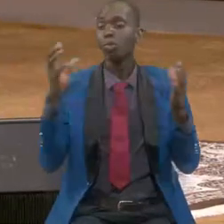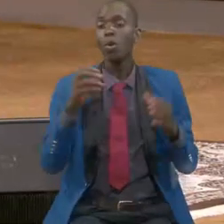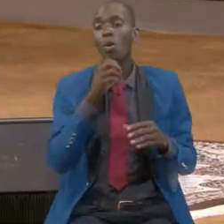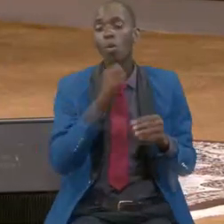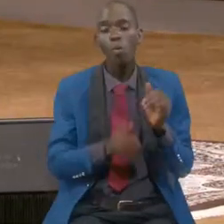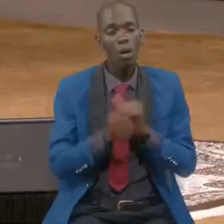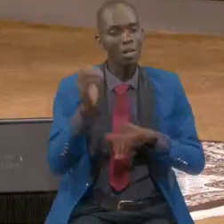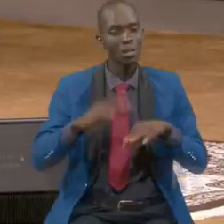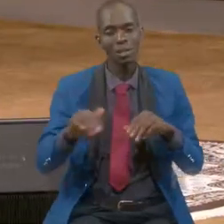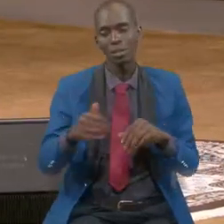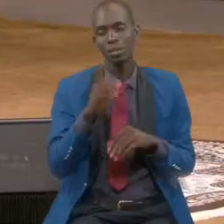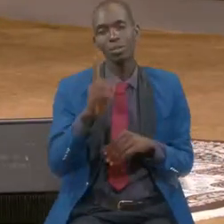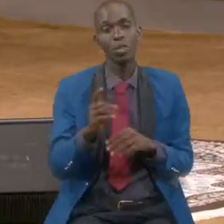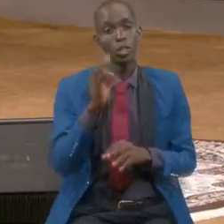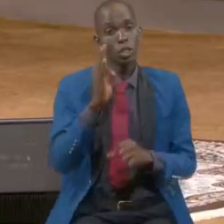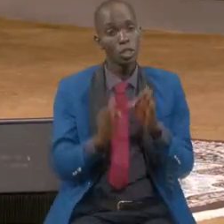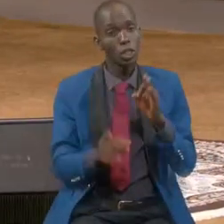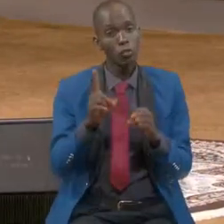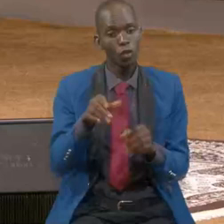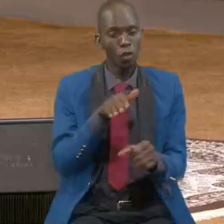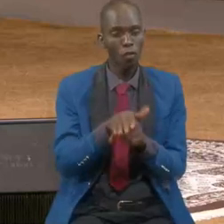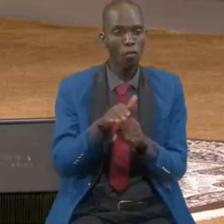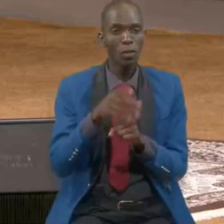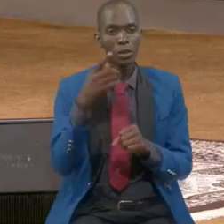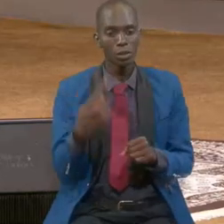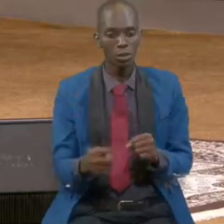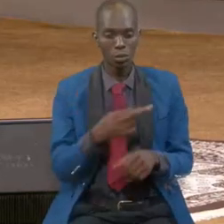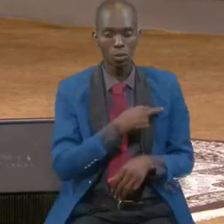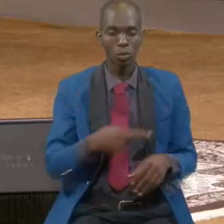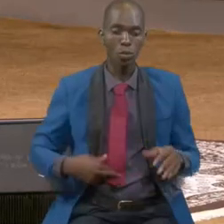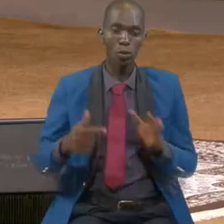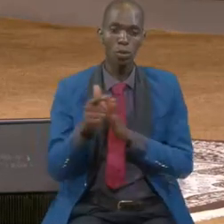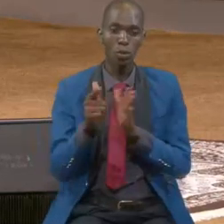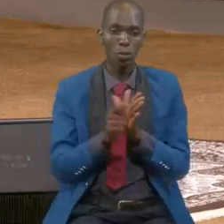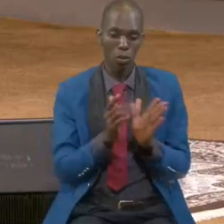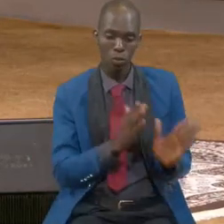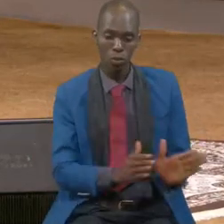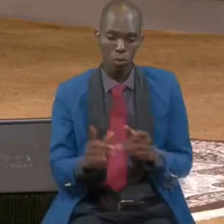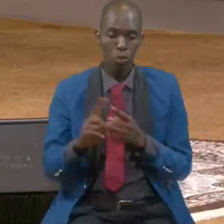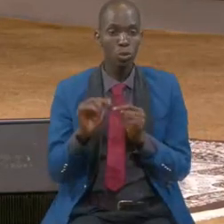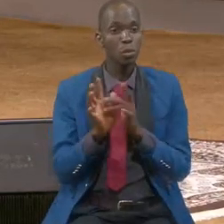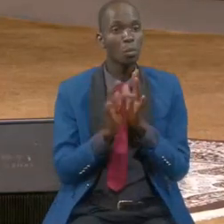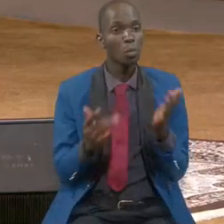est plus âgée que tout le monde. Et si nous...